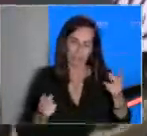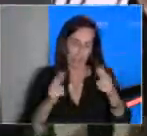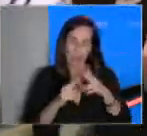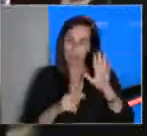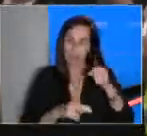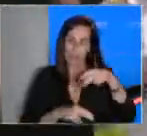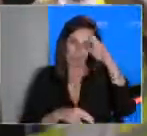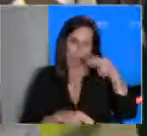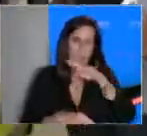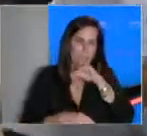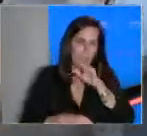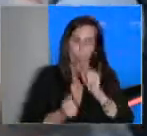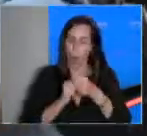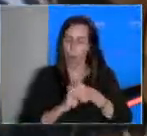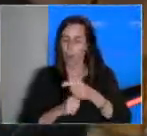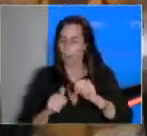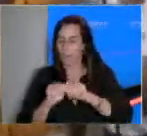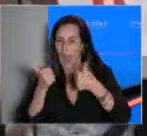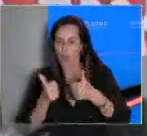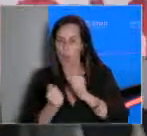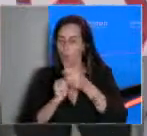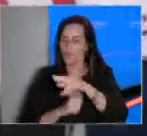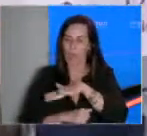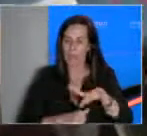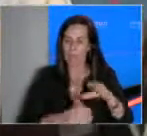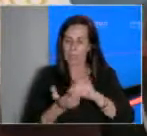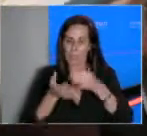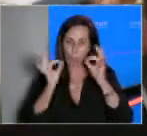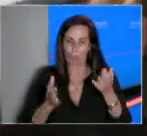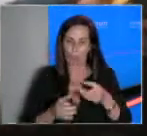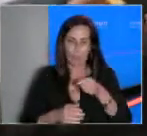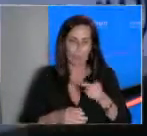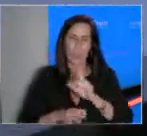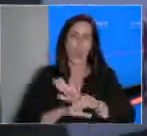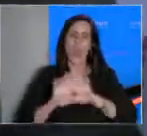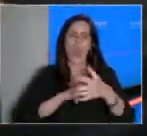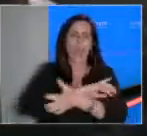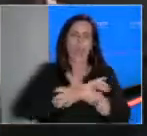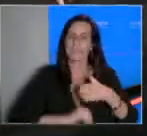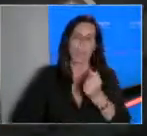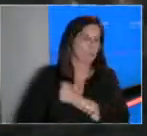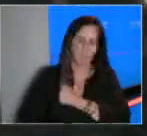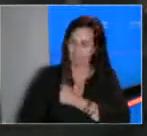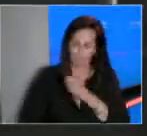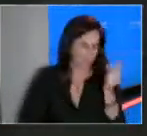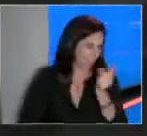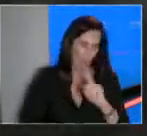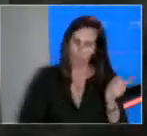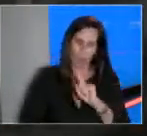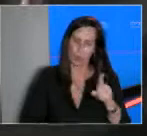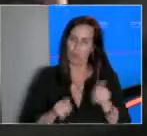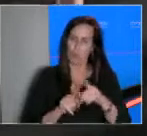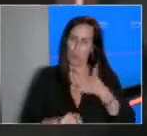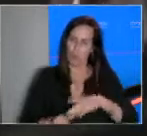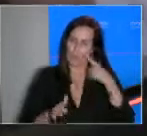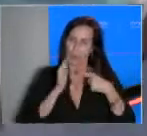אם יש לך אב קשיש, אם אתה בתהליך גירושים, אם יש לך ילדים צרכים מיוחדים, זה לא רק העניים והמסכנים, החלקאים והנדכאים, כמו